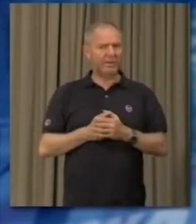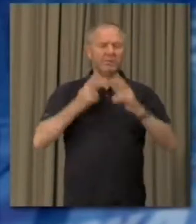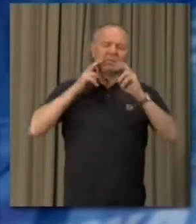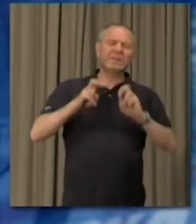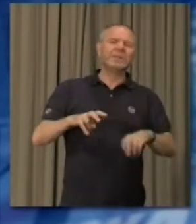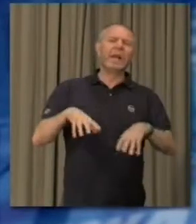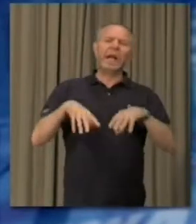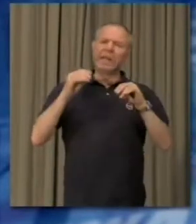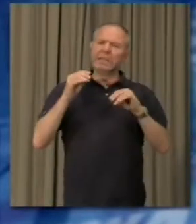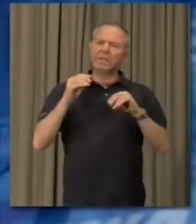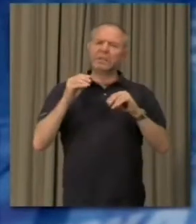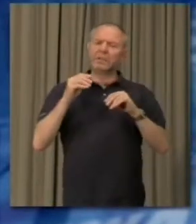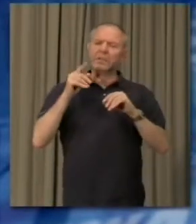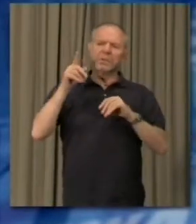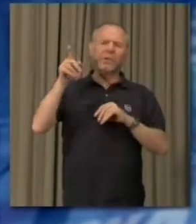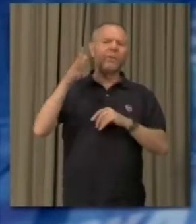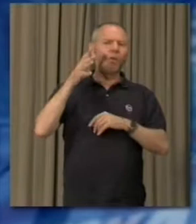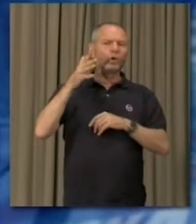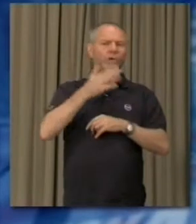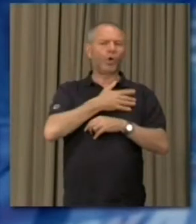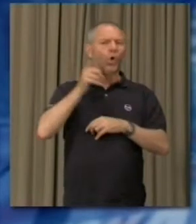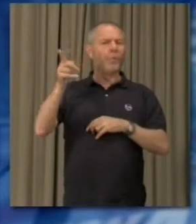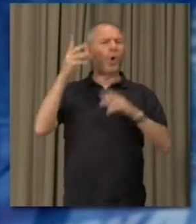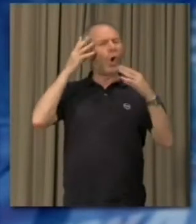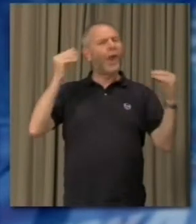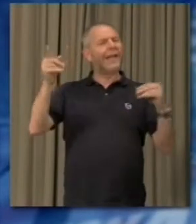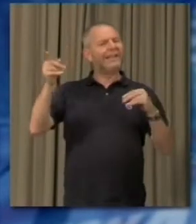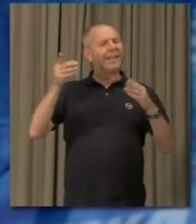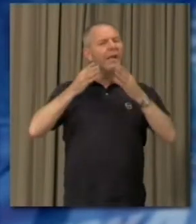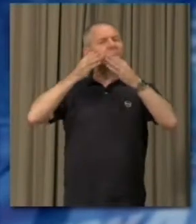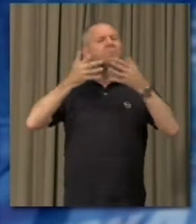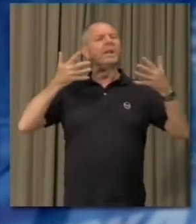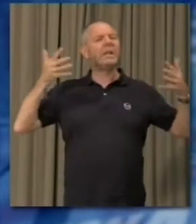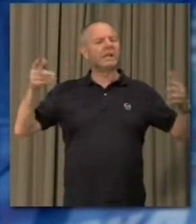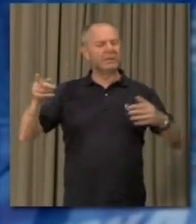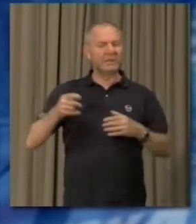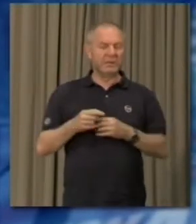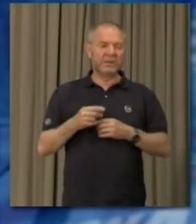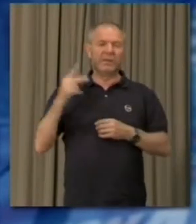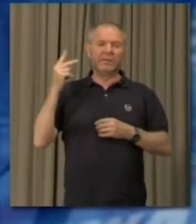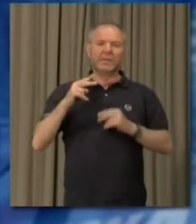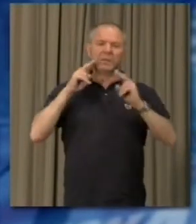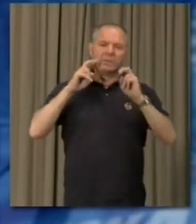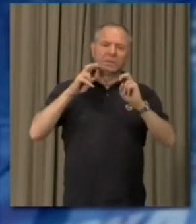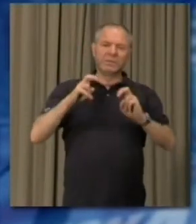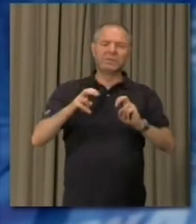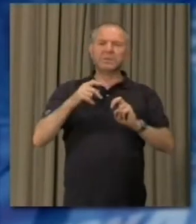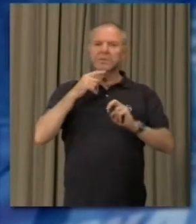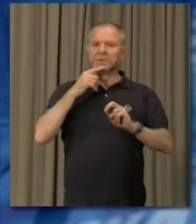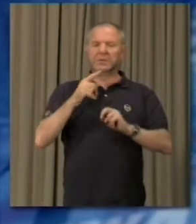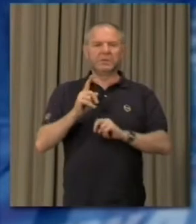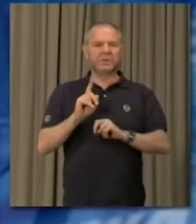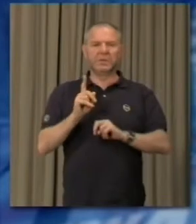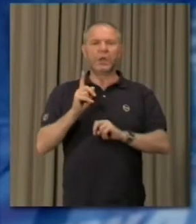tragedia si orientarono sull'olandese che guidava il potente yacht. Le perizie disposte dalla procura e dai consulenti della difesa dell'olandese accreditarono